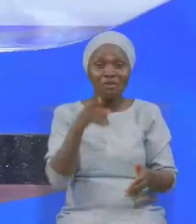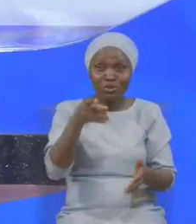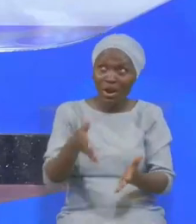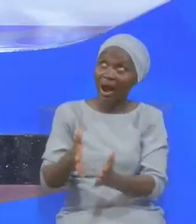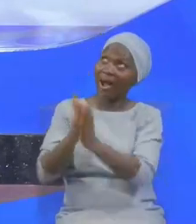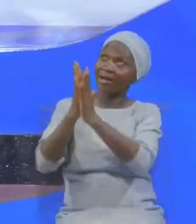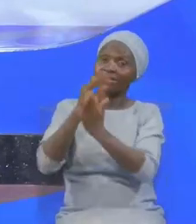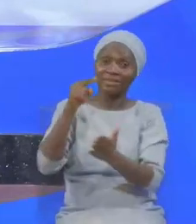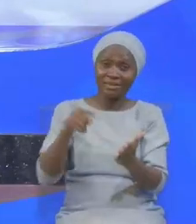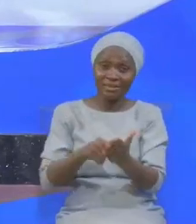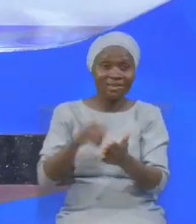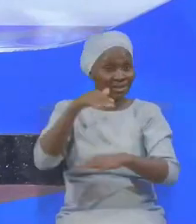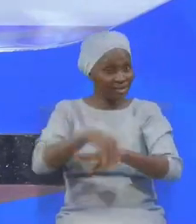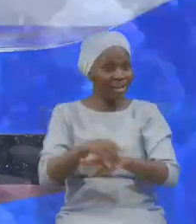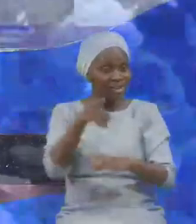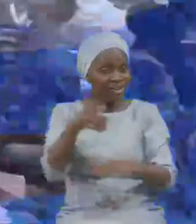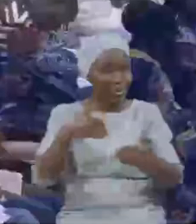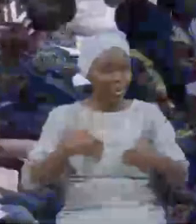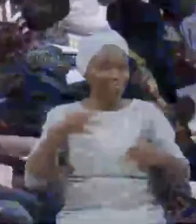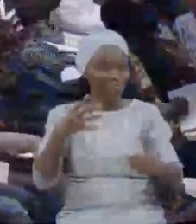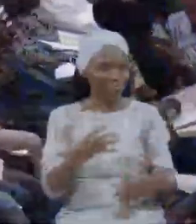tout ce que vous demanderez ce soir, vous l'avez.